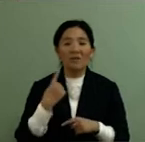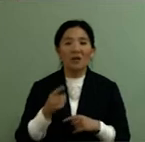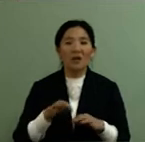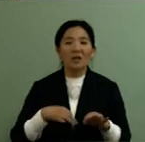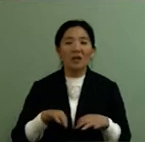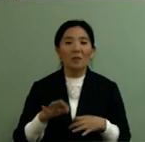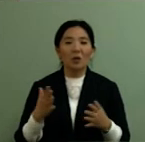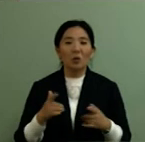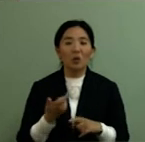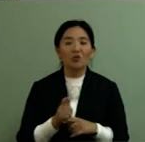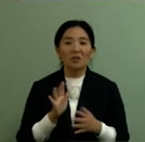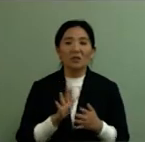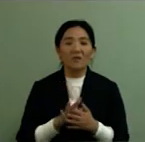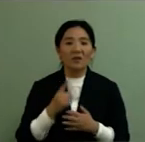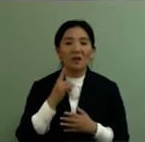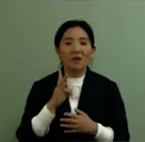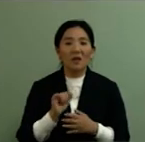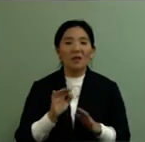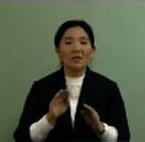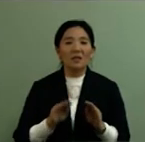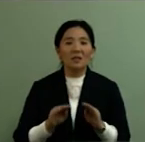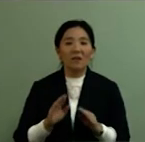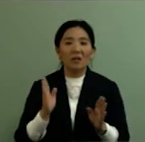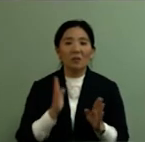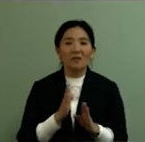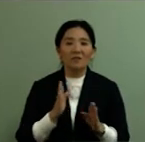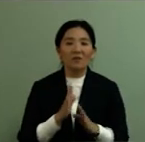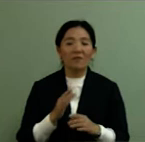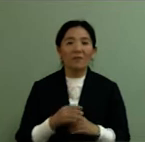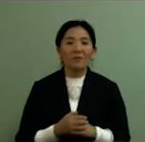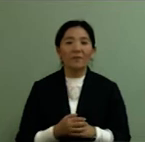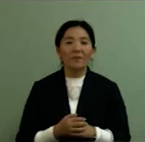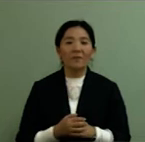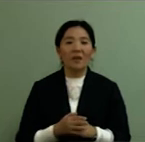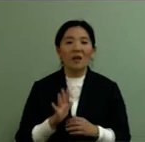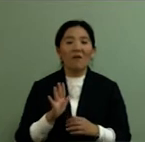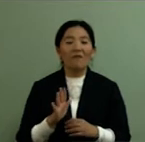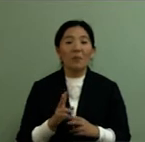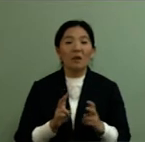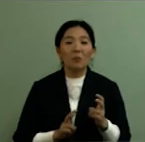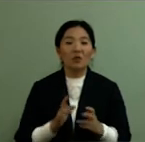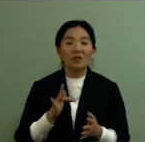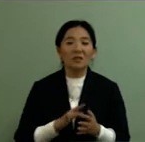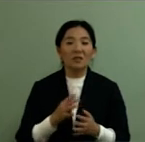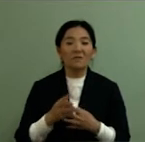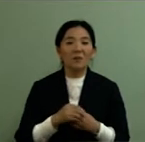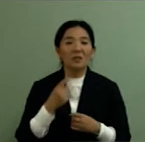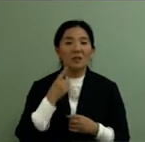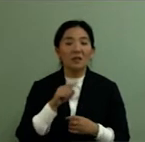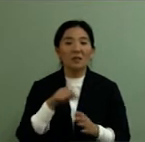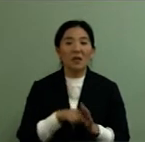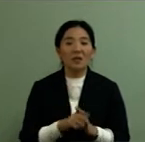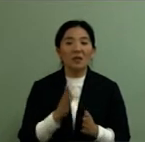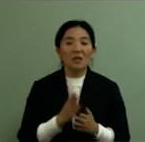транспорта, которые очень сильно влияют на состав атмосферного воздуха. Промышленные центры, мы с вами знаем, что там,